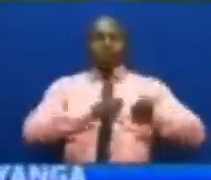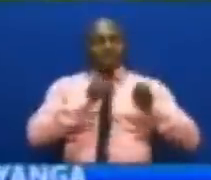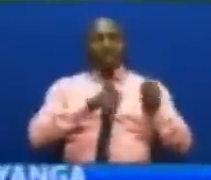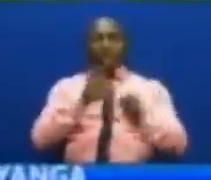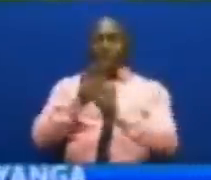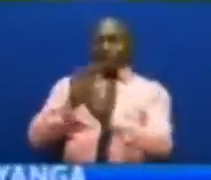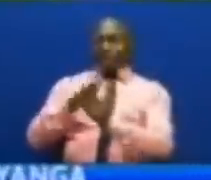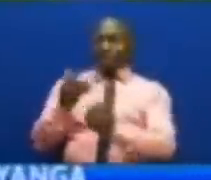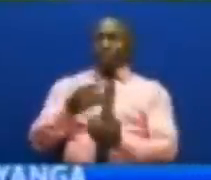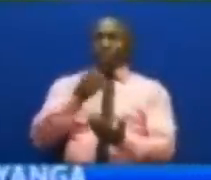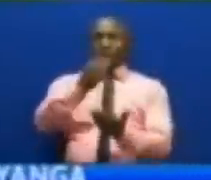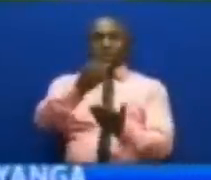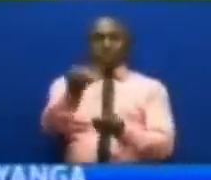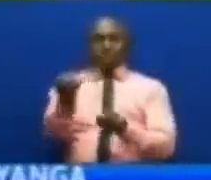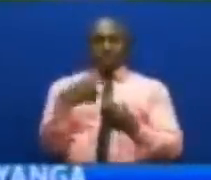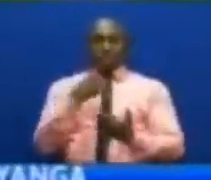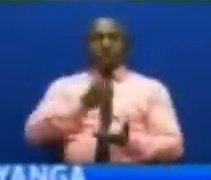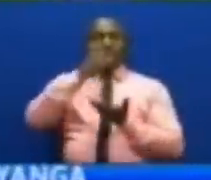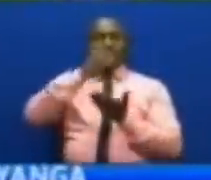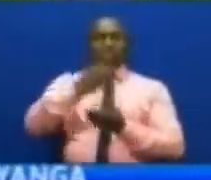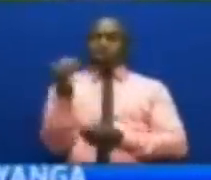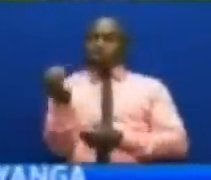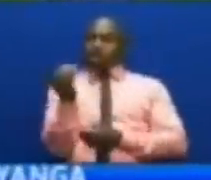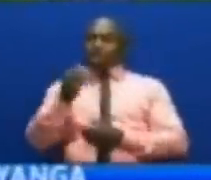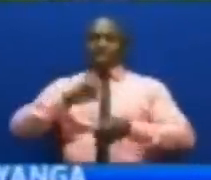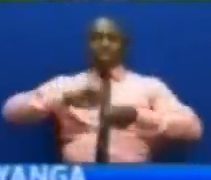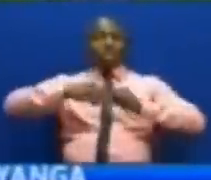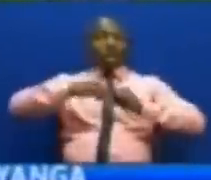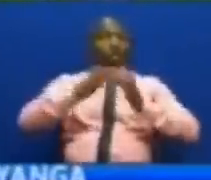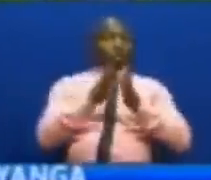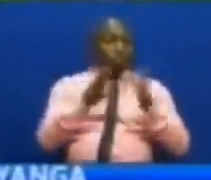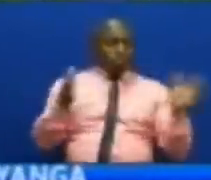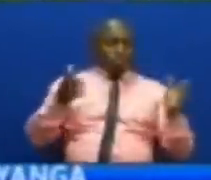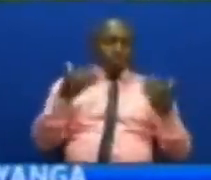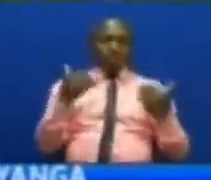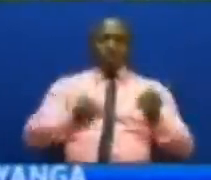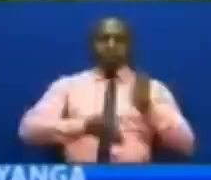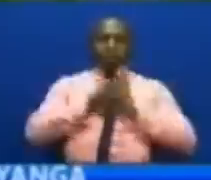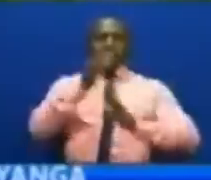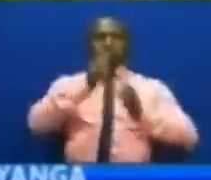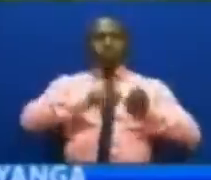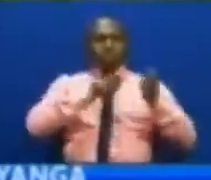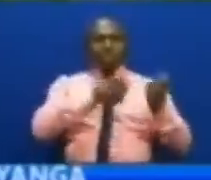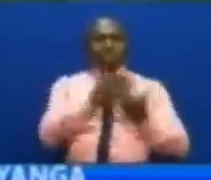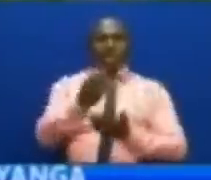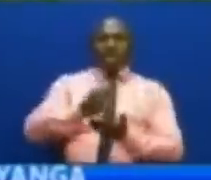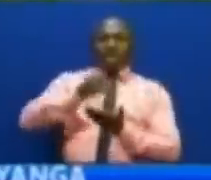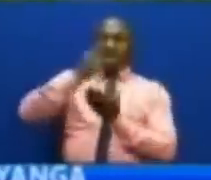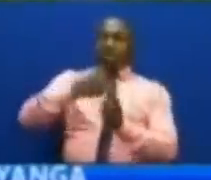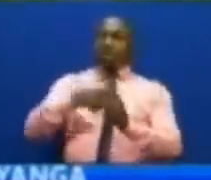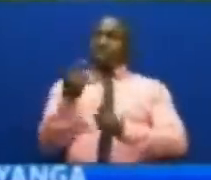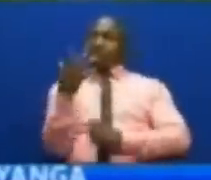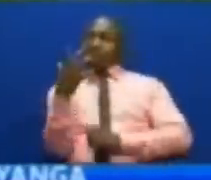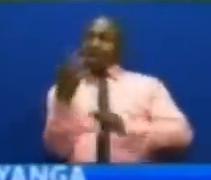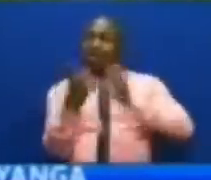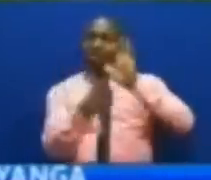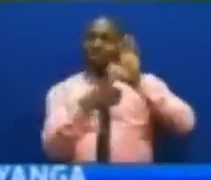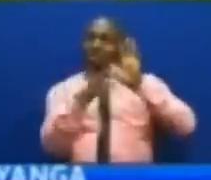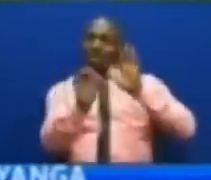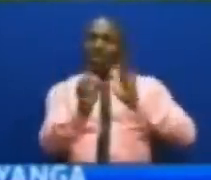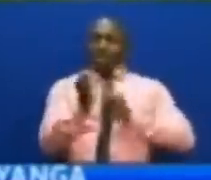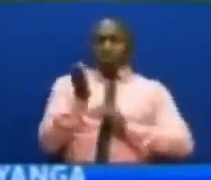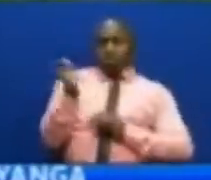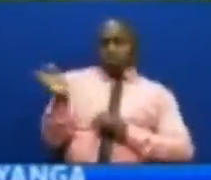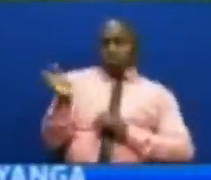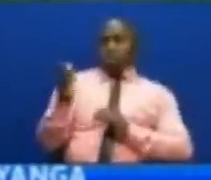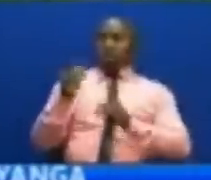chache inakuwa ni changamoto kubwa. Kwa maana hiyo tunaanzia mkulima mwingine anakuwa na kilo 560. Sasa naye anakuta ana